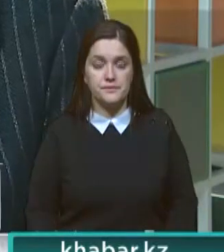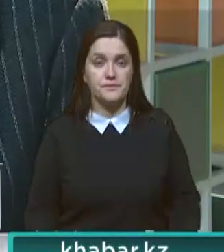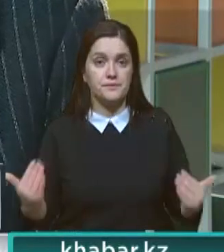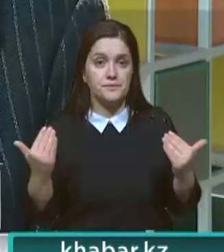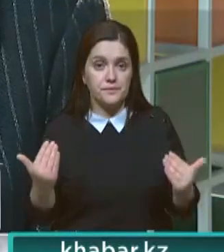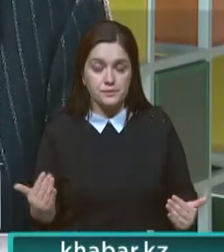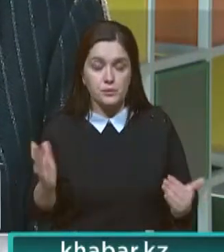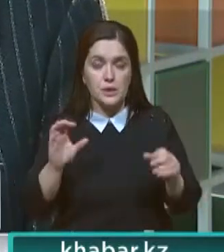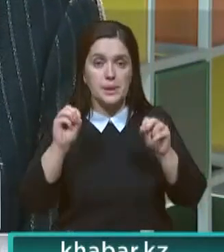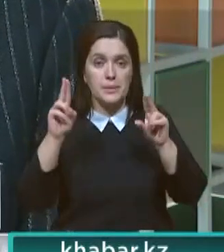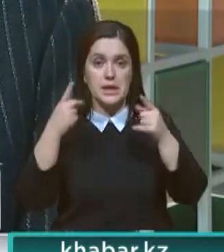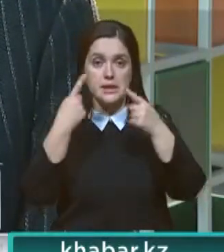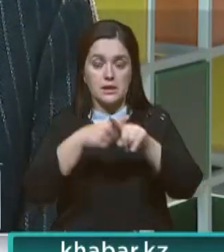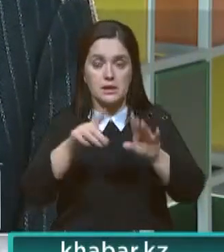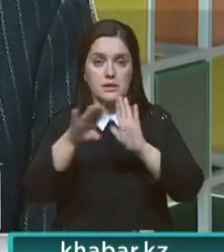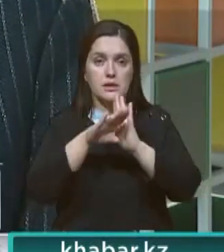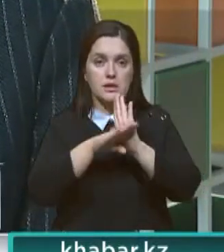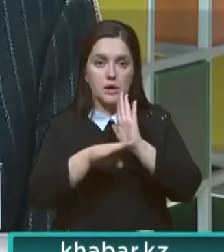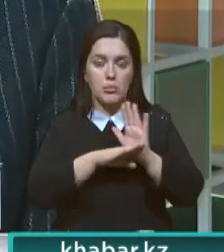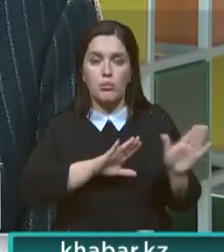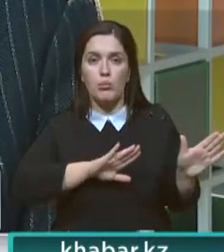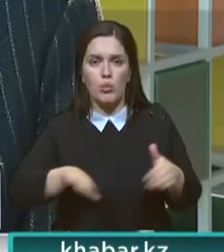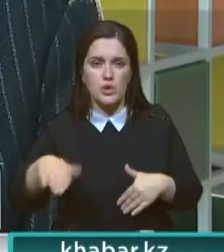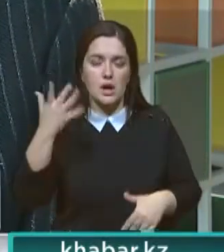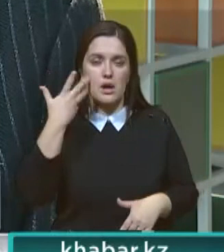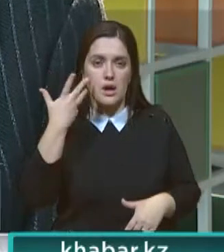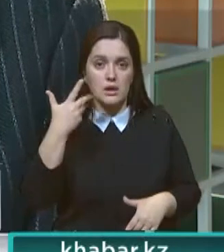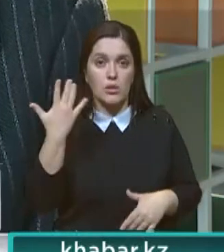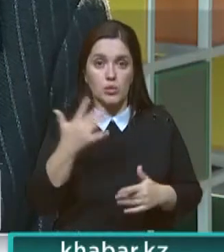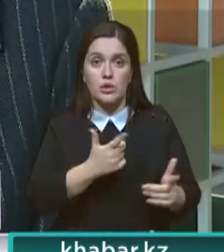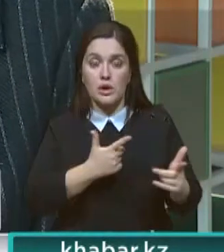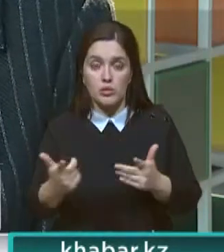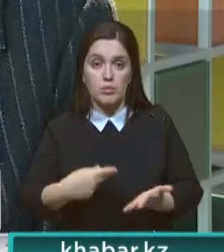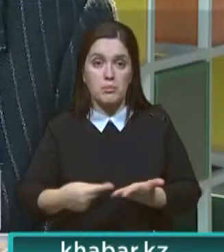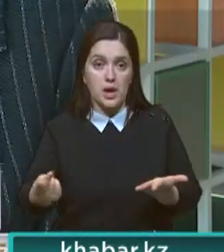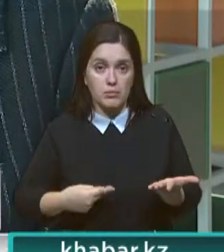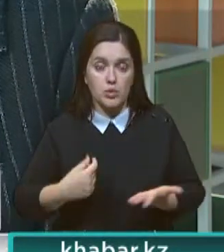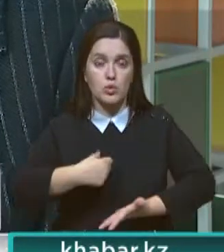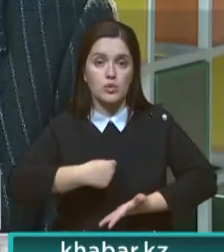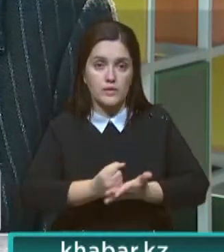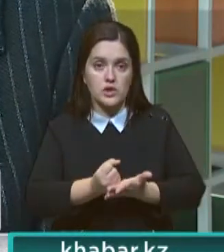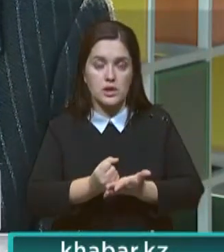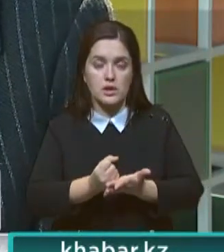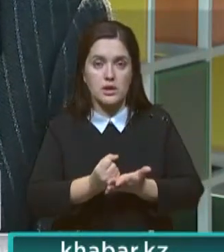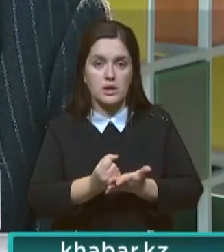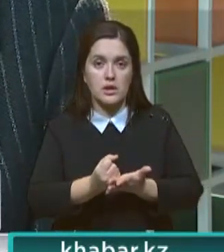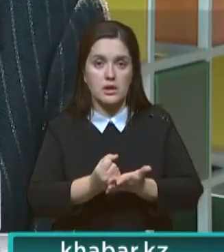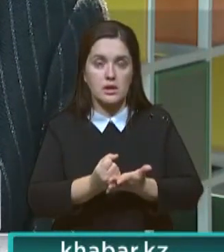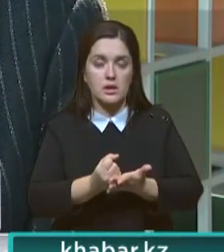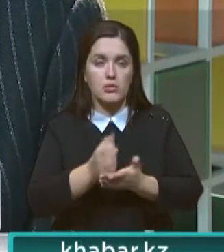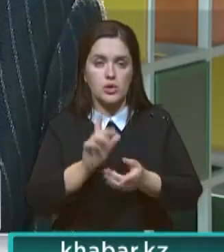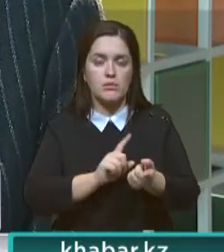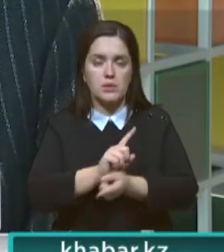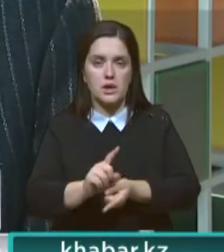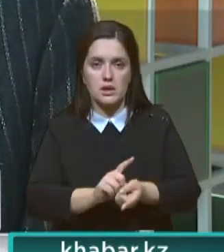стадии разработки. И после того, как он будет разработан, утвержден, он будет